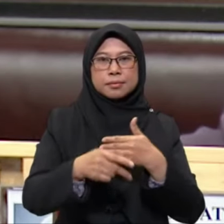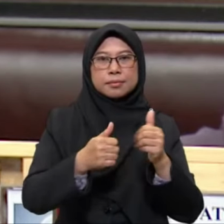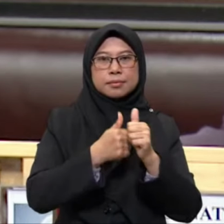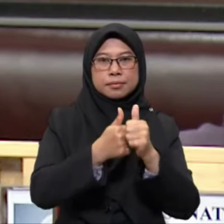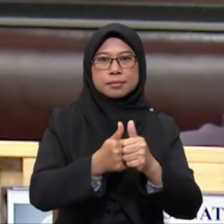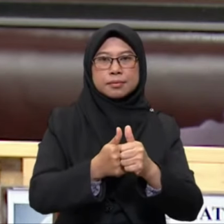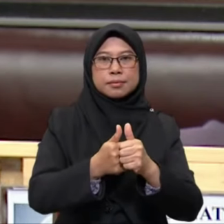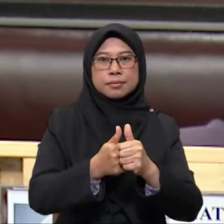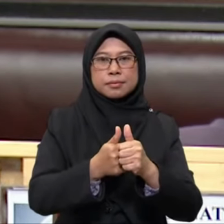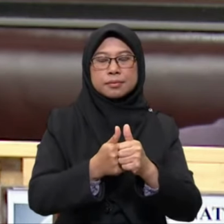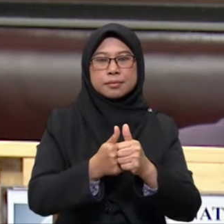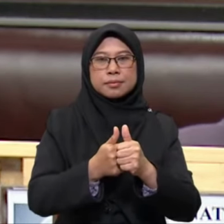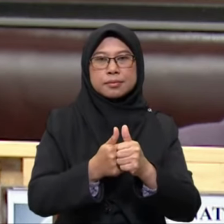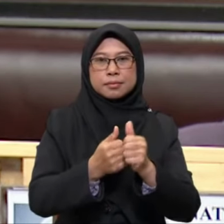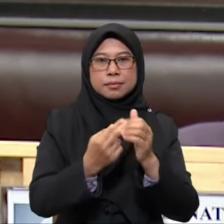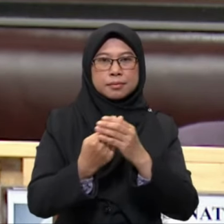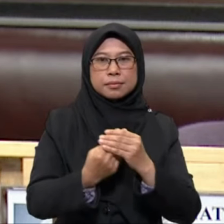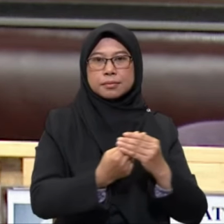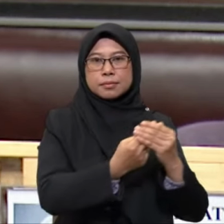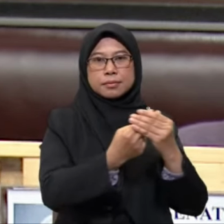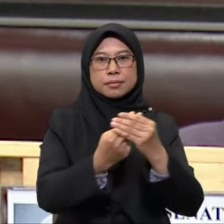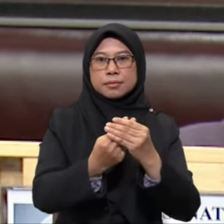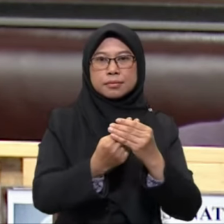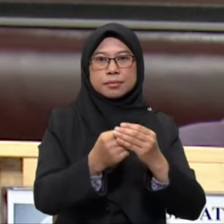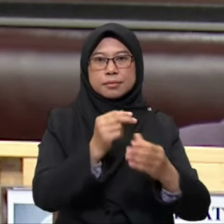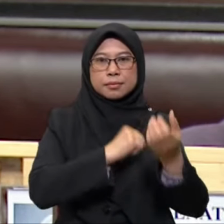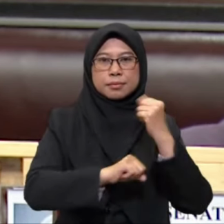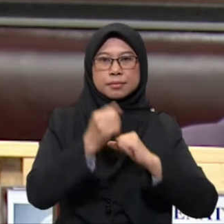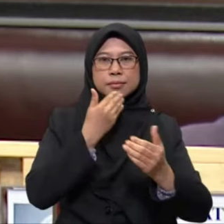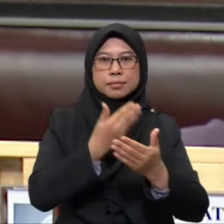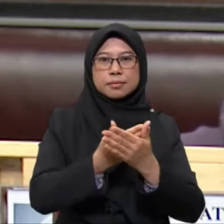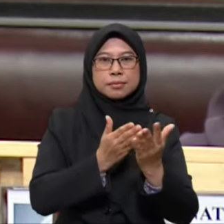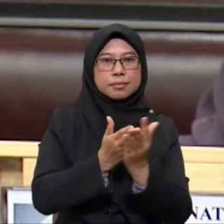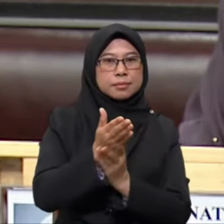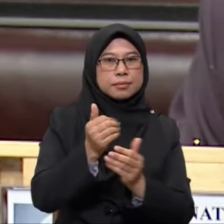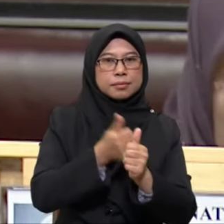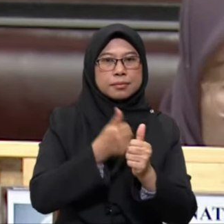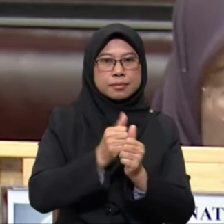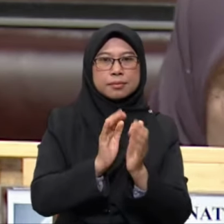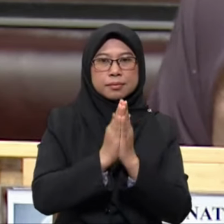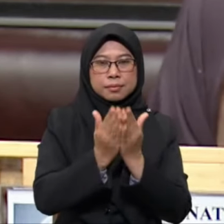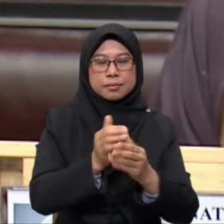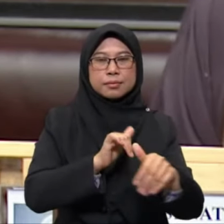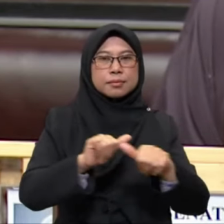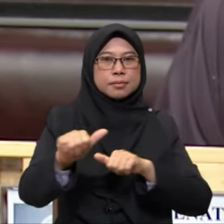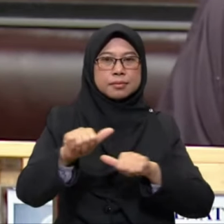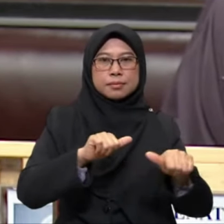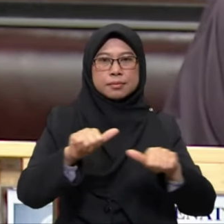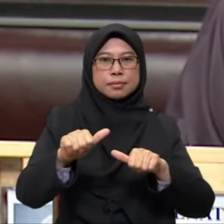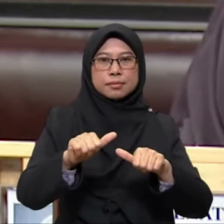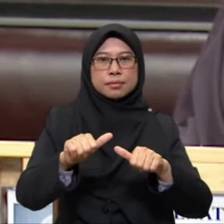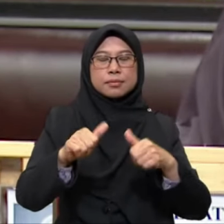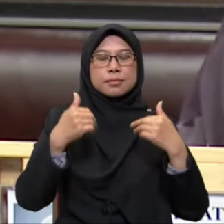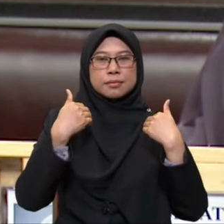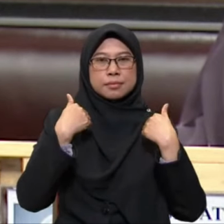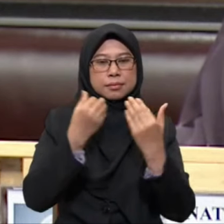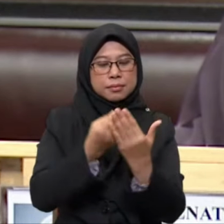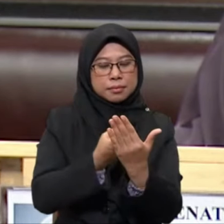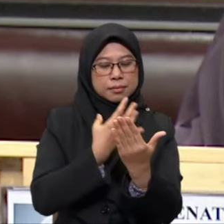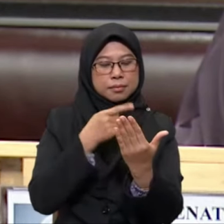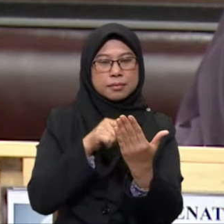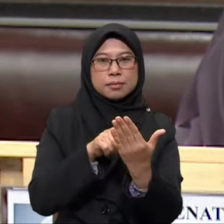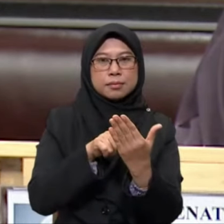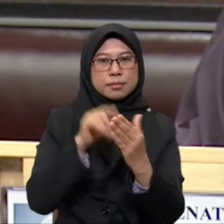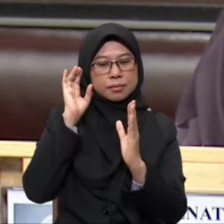berasaskan elemen perpaduan dan nilai murni menerusi setiap buku aktiviti yang diterjemahkan